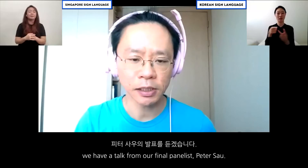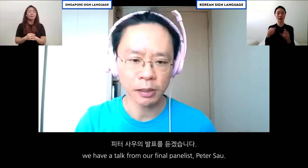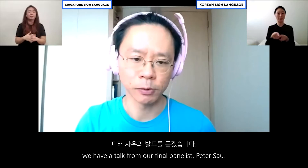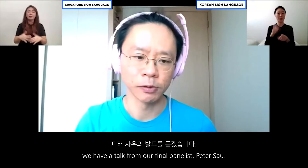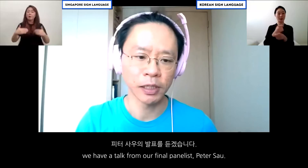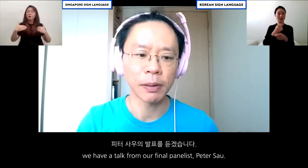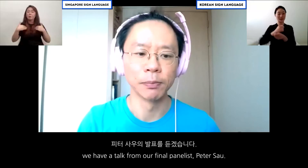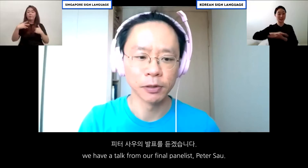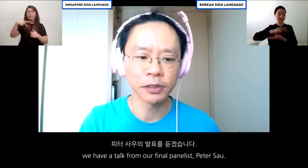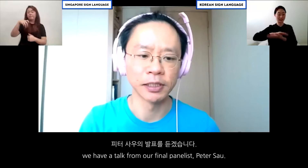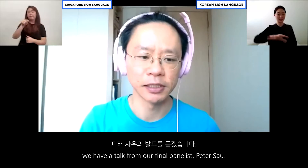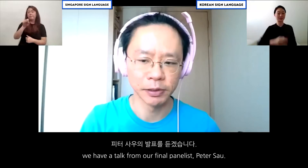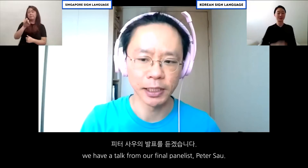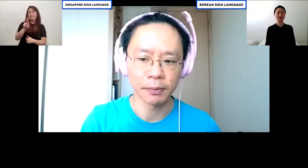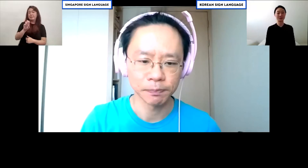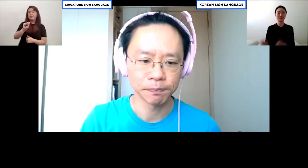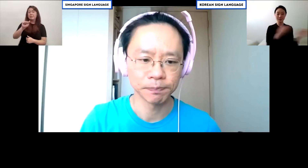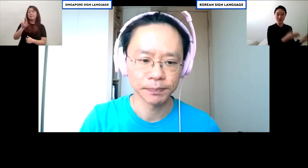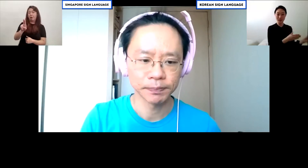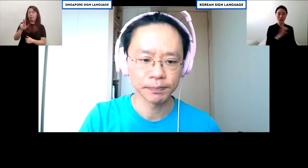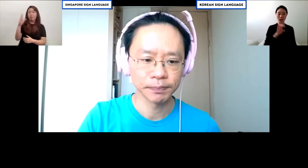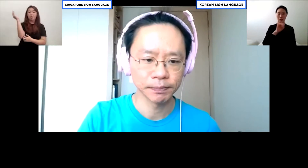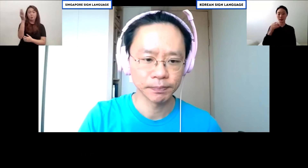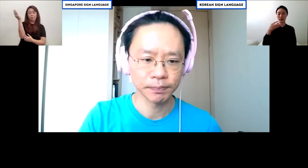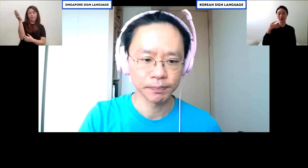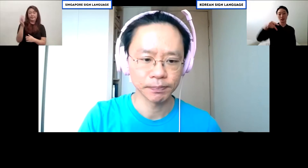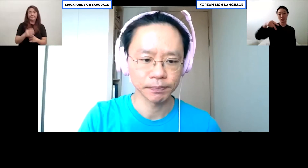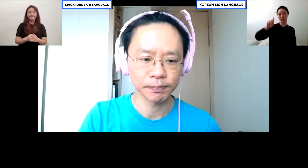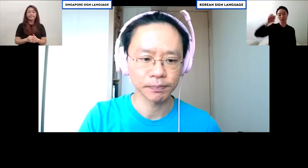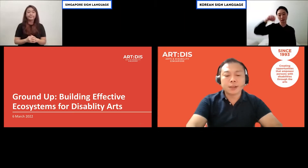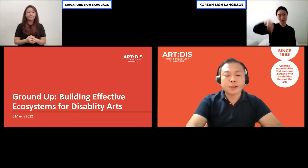피터 사우의 발표를 듣겠습니다.